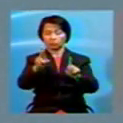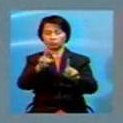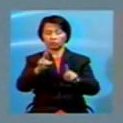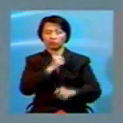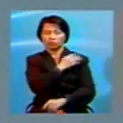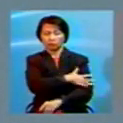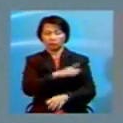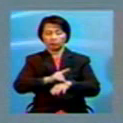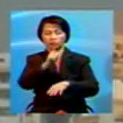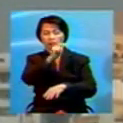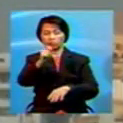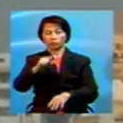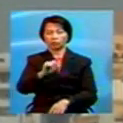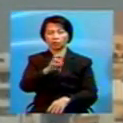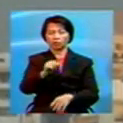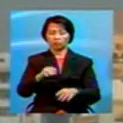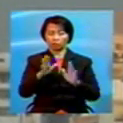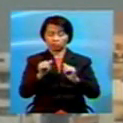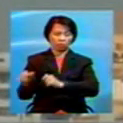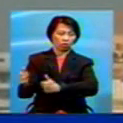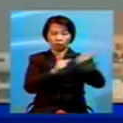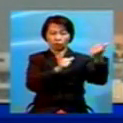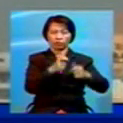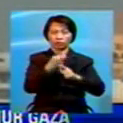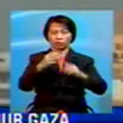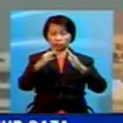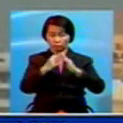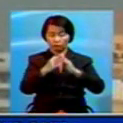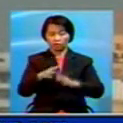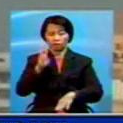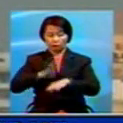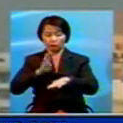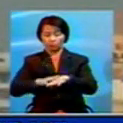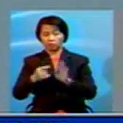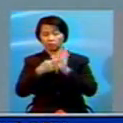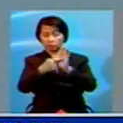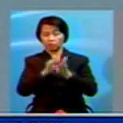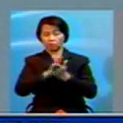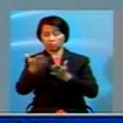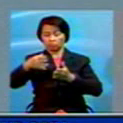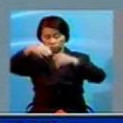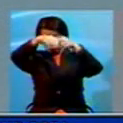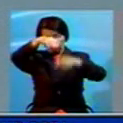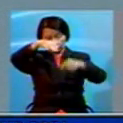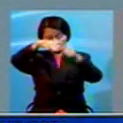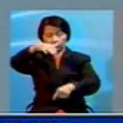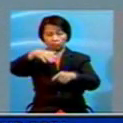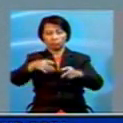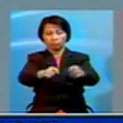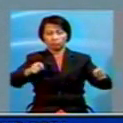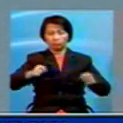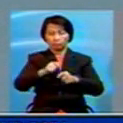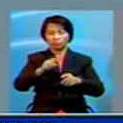Palestin di timur Gaza supaya meninggalkan kediaman masing-masing amaran tertera dalam risalah yang digugurkan di kawasan penempatan